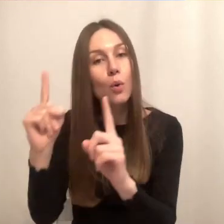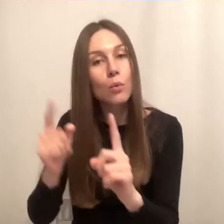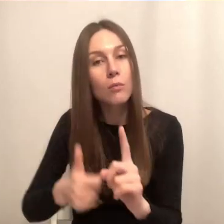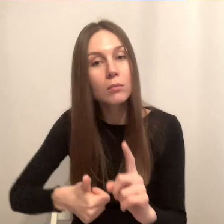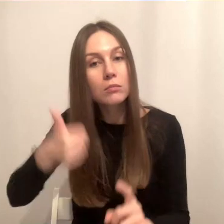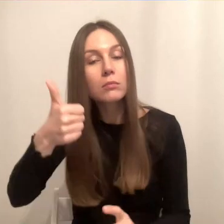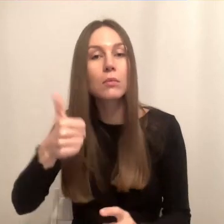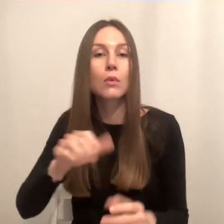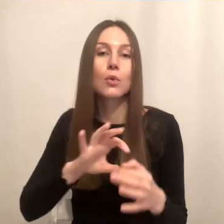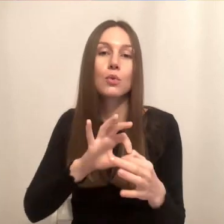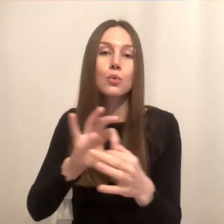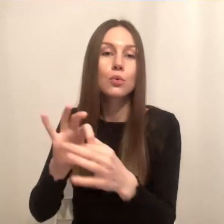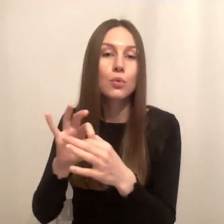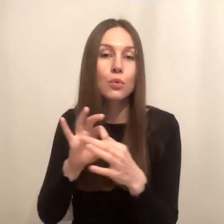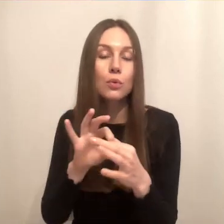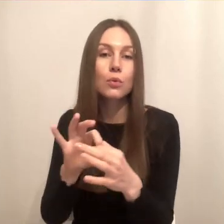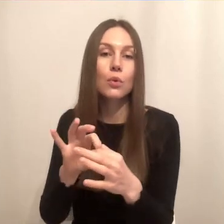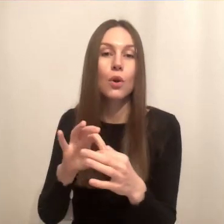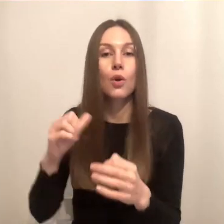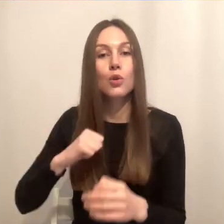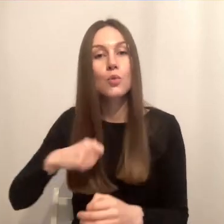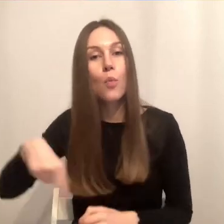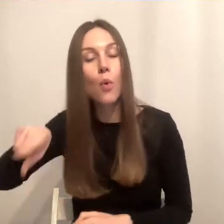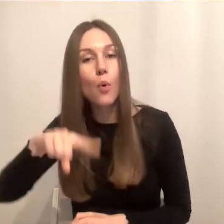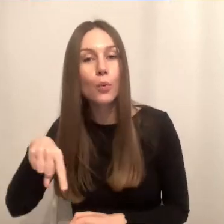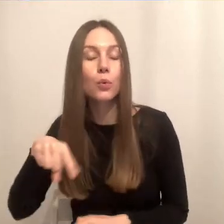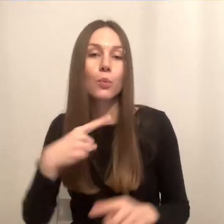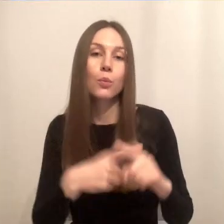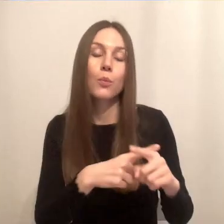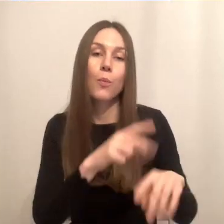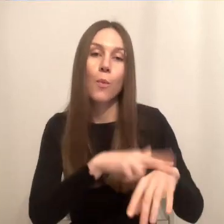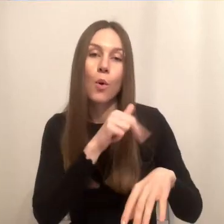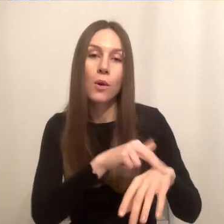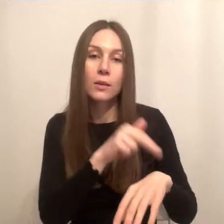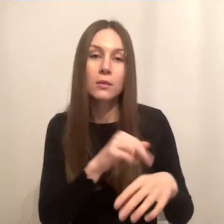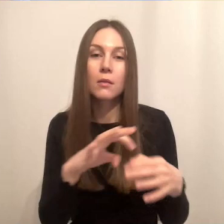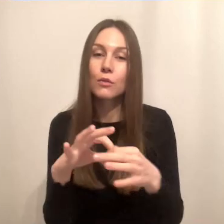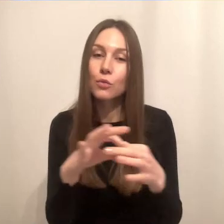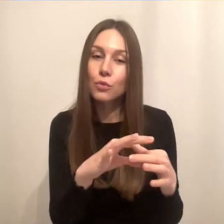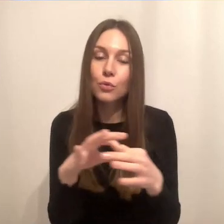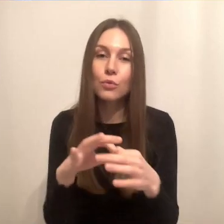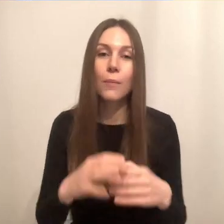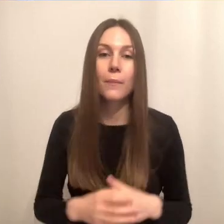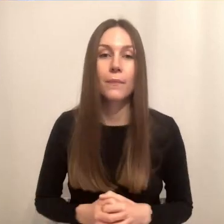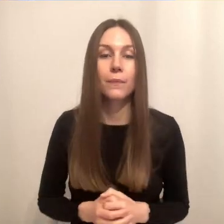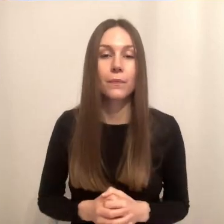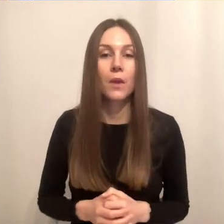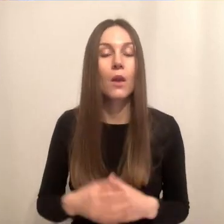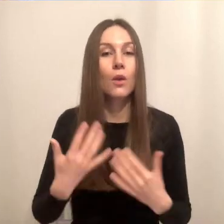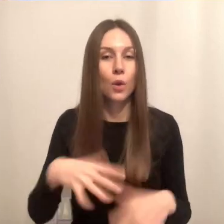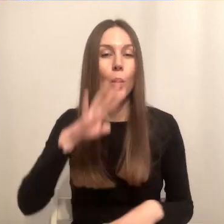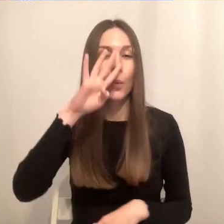bendrambiavimo gyventojų ir policijos klausimų. Ir dabar jau 4 metai